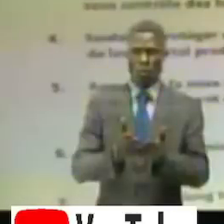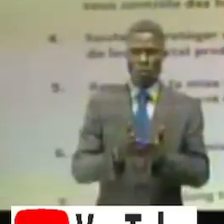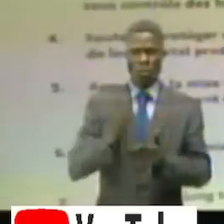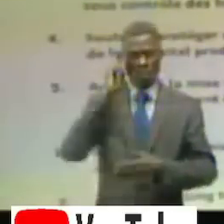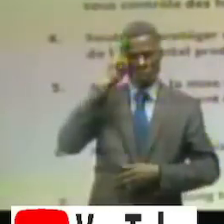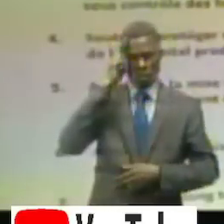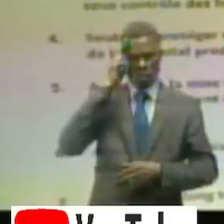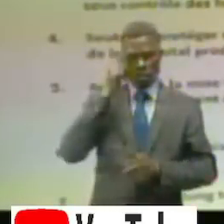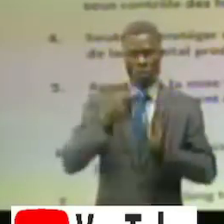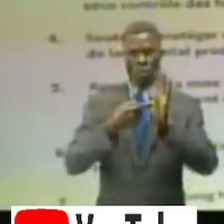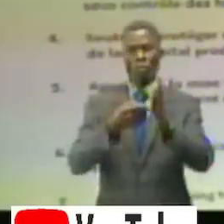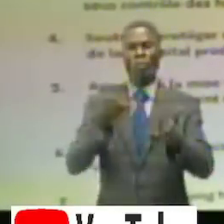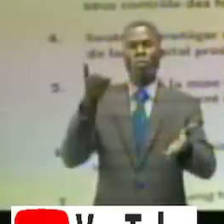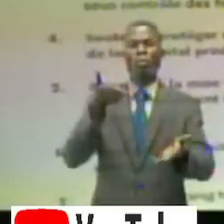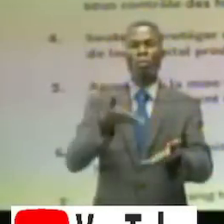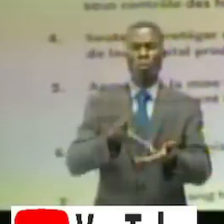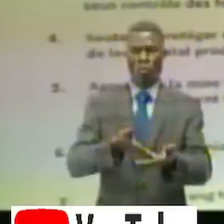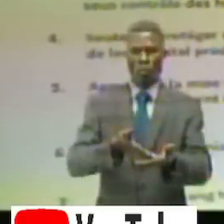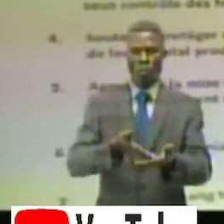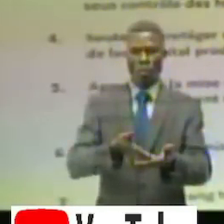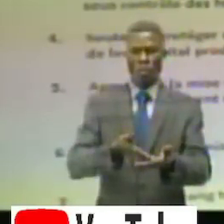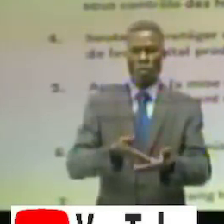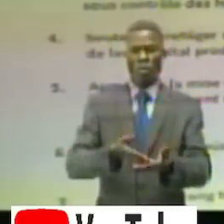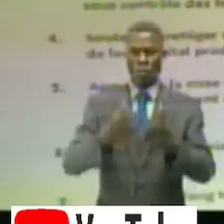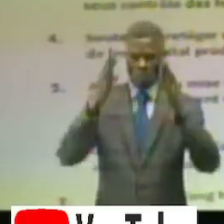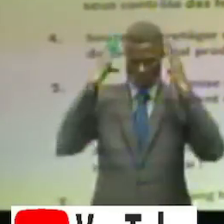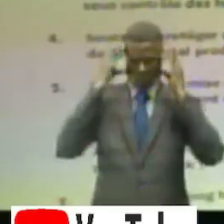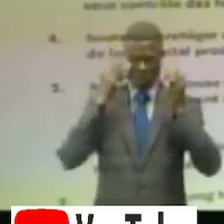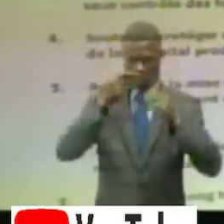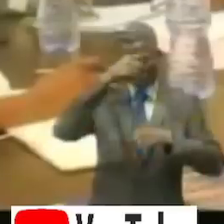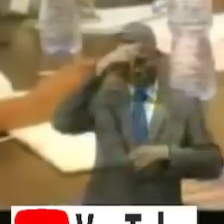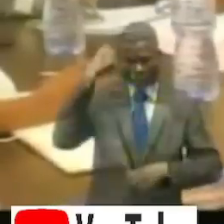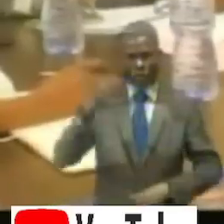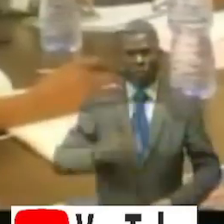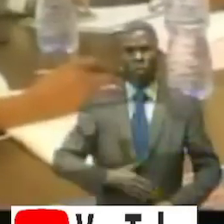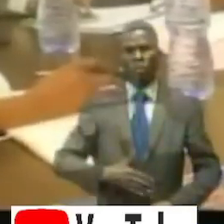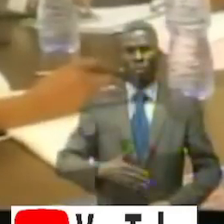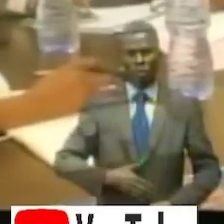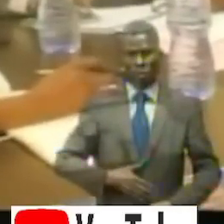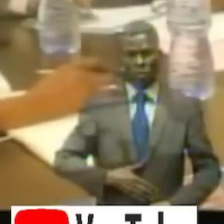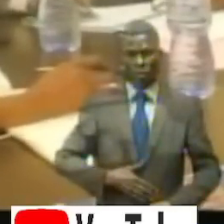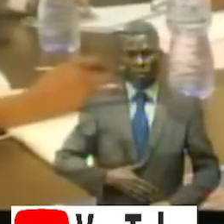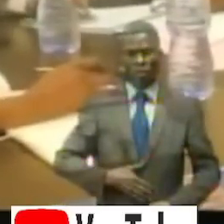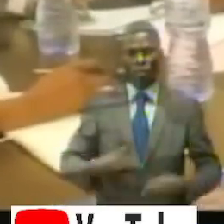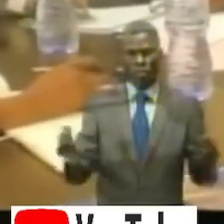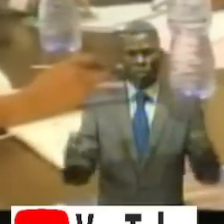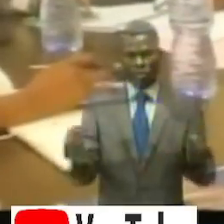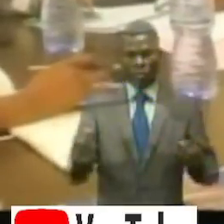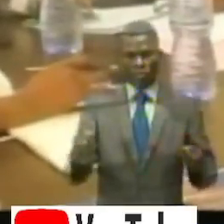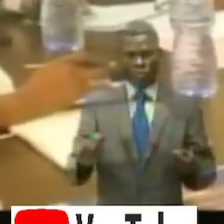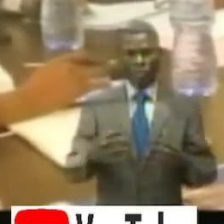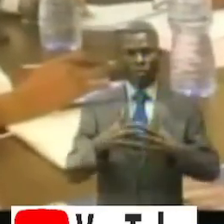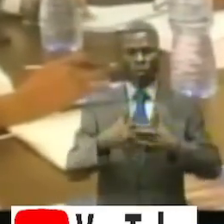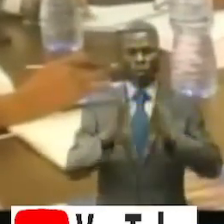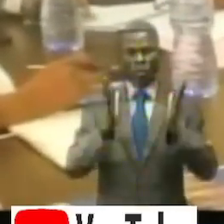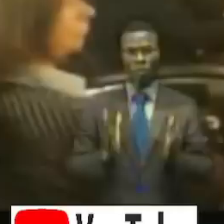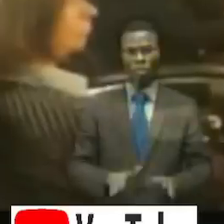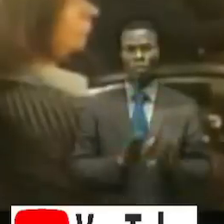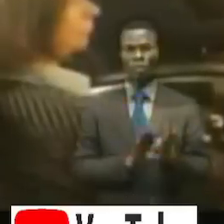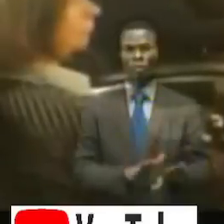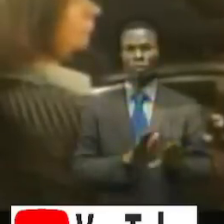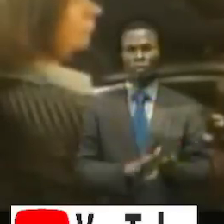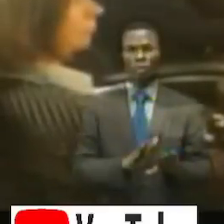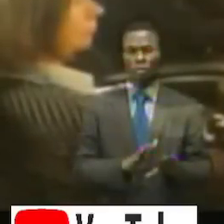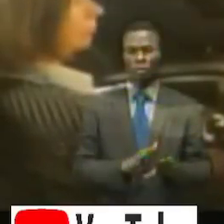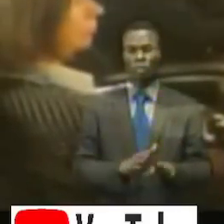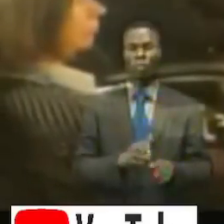les indicateurs en jaune, preuve d'une détresse ou d'une crise alimentaire. C'est ainsi que les partenaires attendent à bras